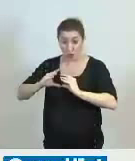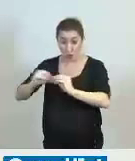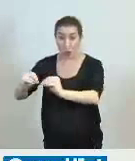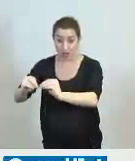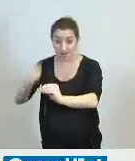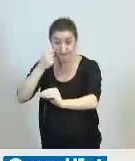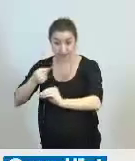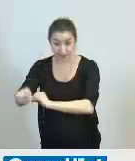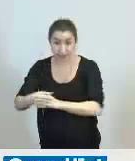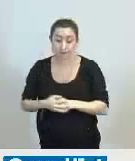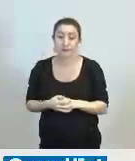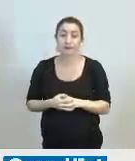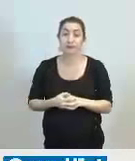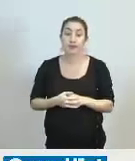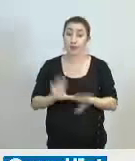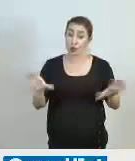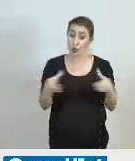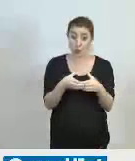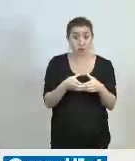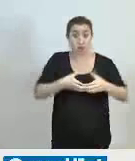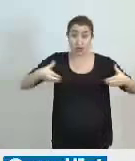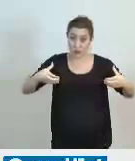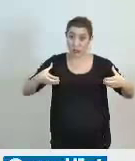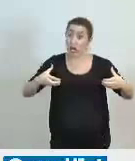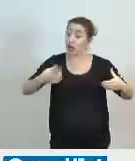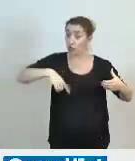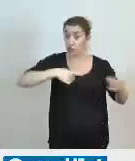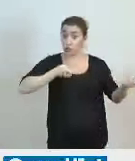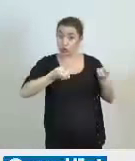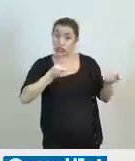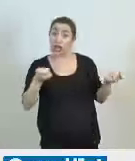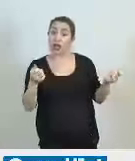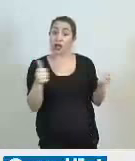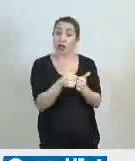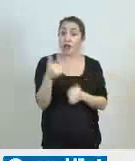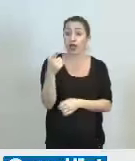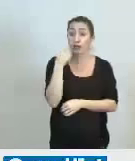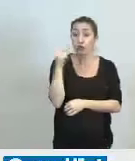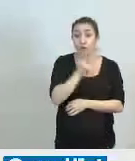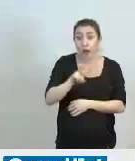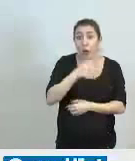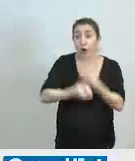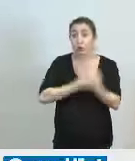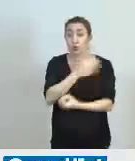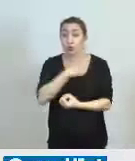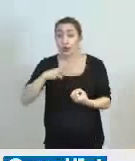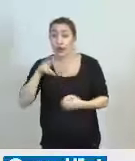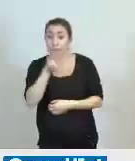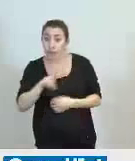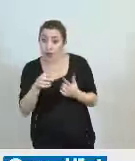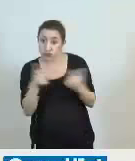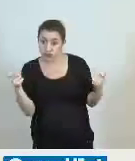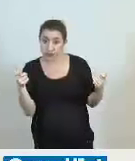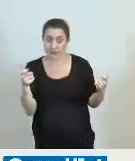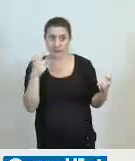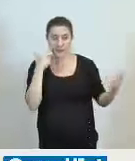Le groupe majoritaire que nous animons avec David Valence, avec Catherine Bayot, il est un petit peu à l'image de l'Europe